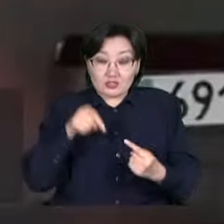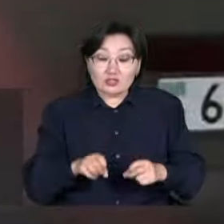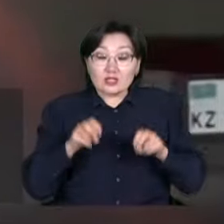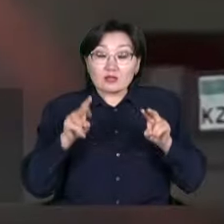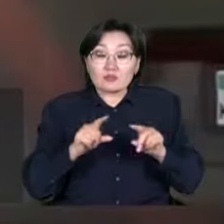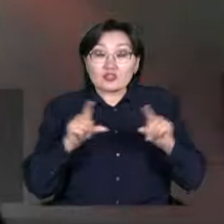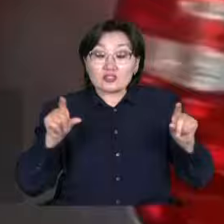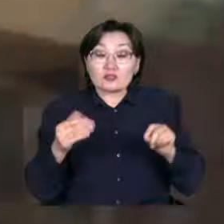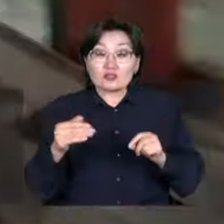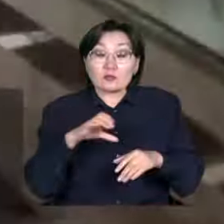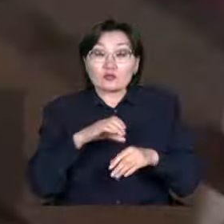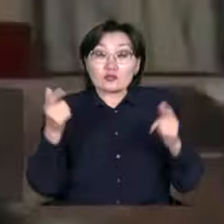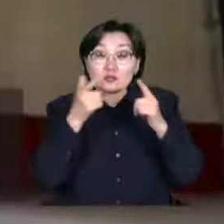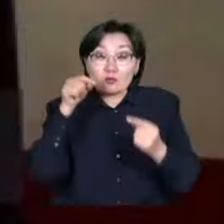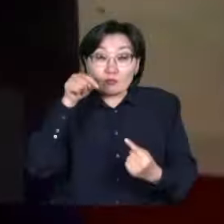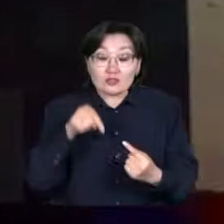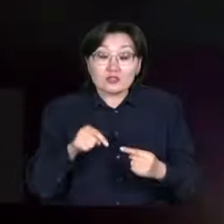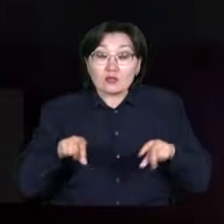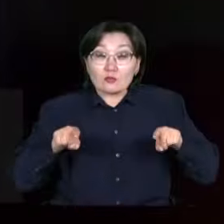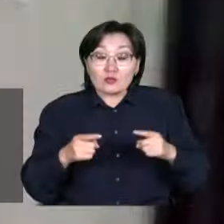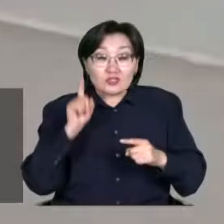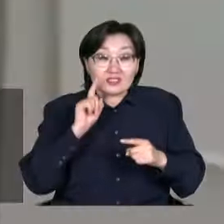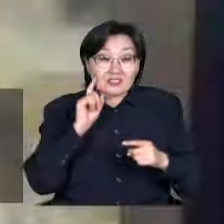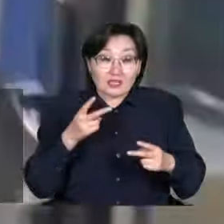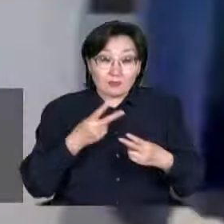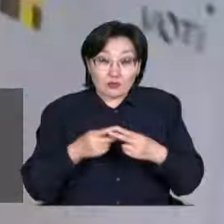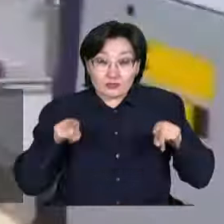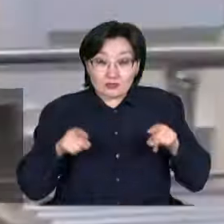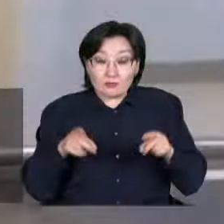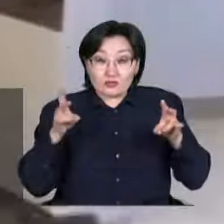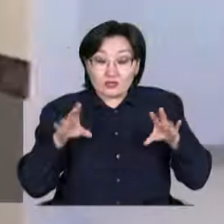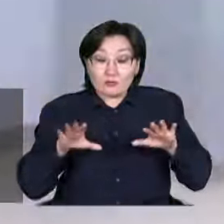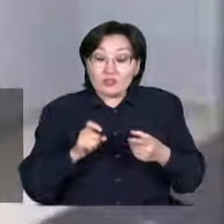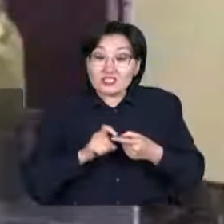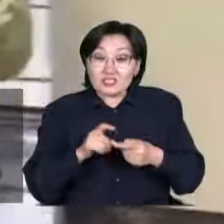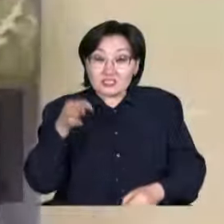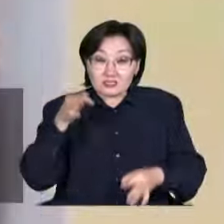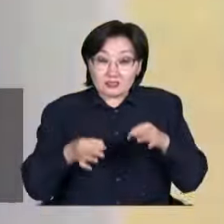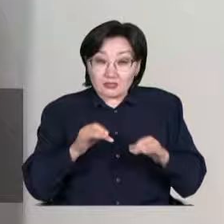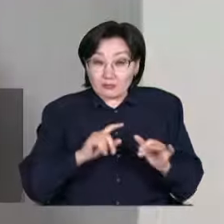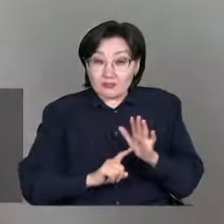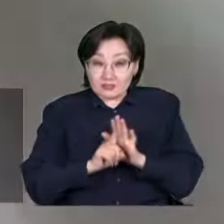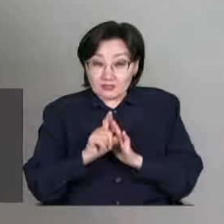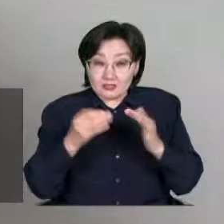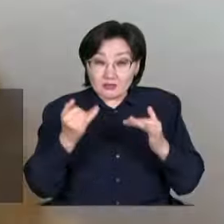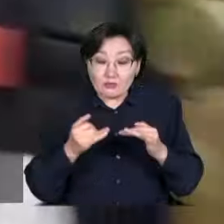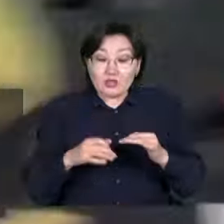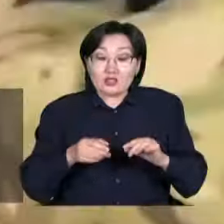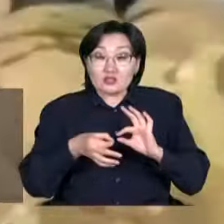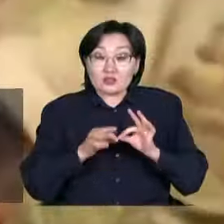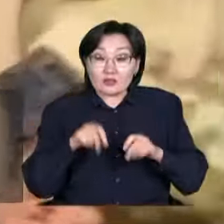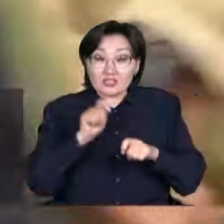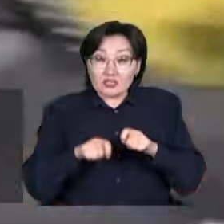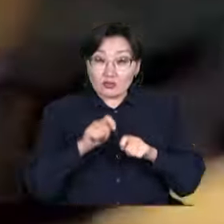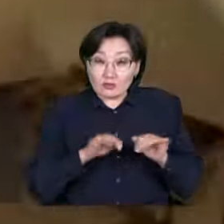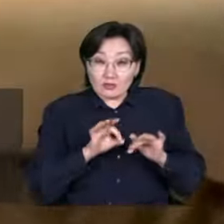Құзырлы органдағылардың дерегінше қолға түскендер уақытша қамауға алынып, оқиғаға қатысты қылмыстық іс қозғалған. Қазір жан жақты тергеу